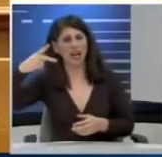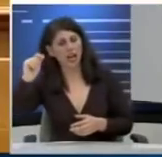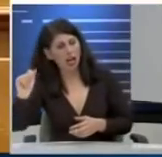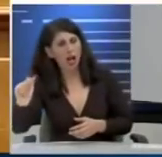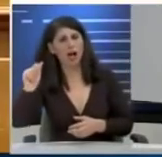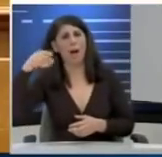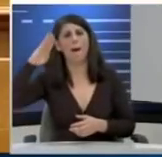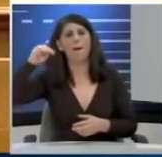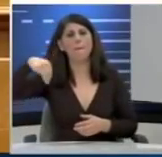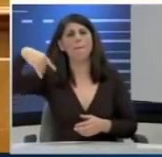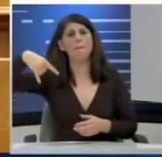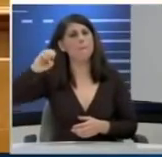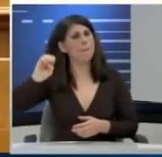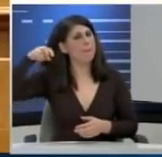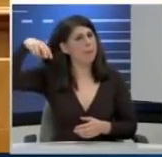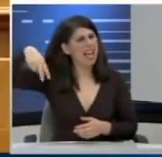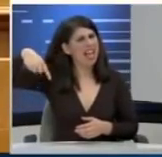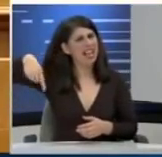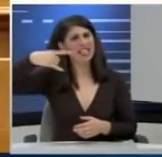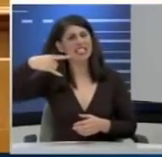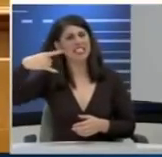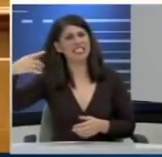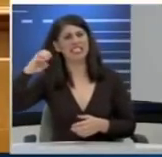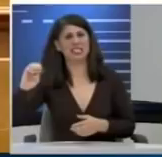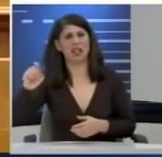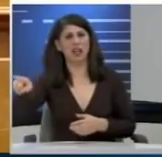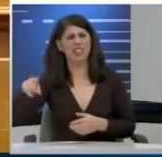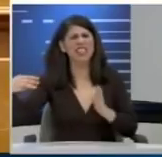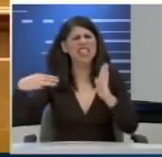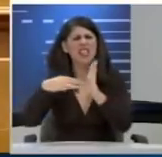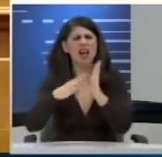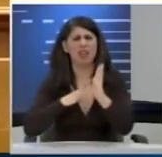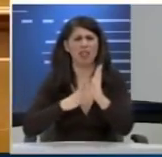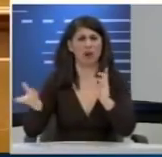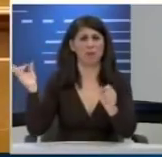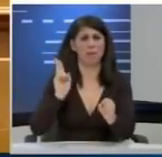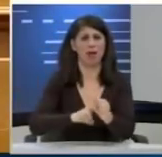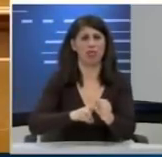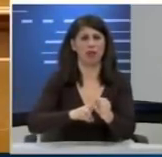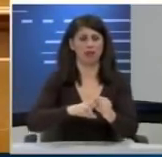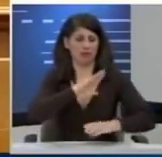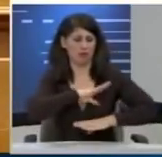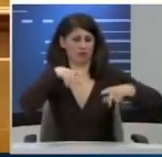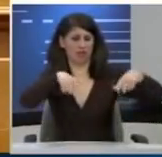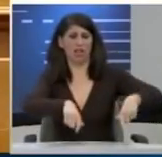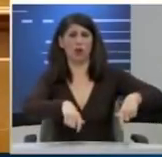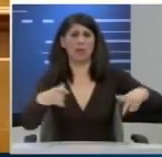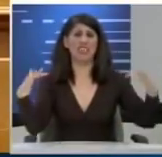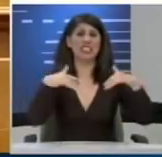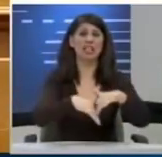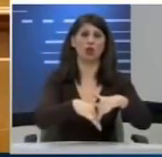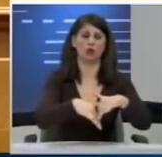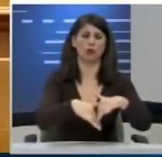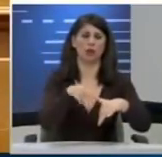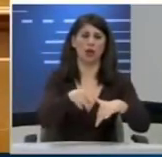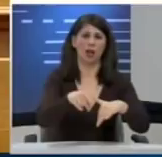Μπέλτζεκ, εκεί όπου έχασαν ζωές τους χιλιάδες άνθρωποι. Είναι μια συνεδρίαση, θα έλεγα, φόρος